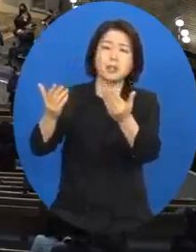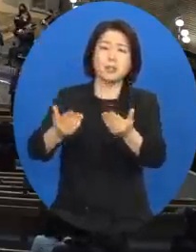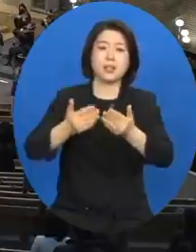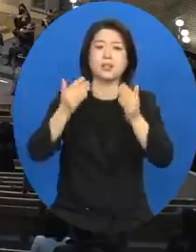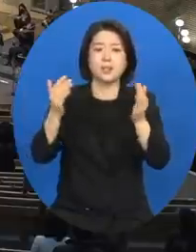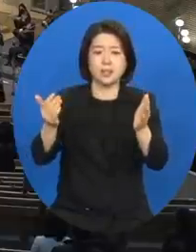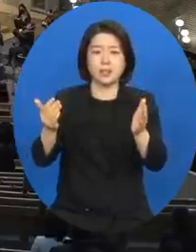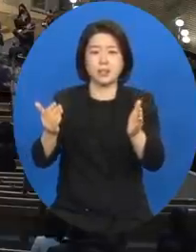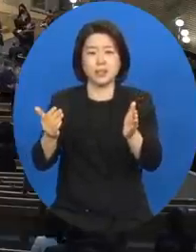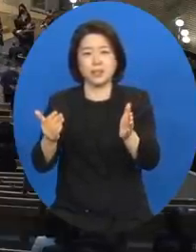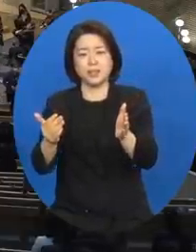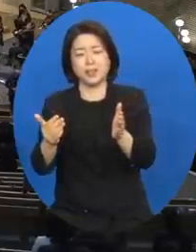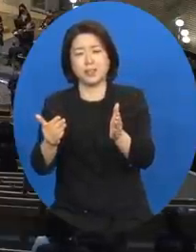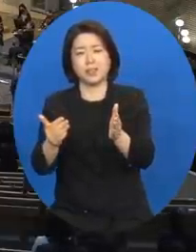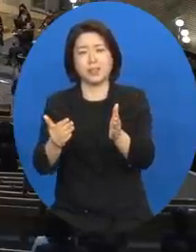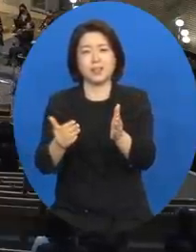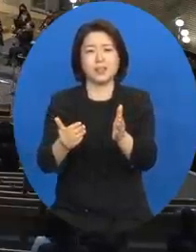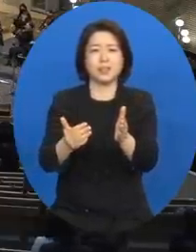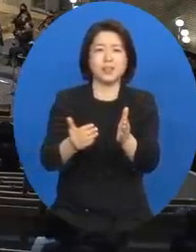구원받았네.